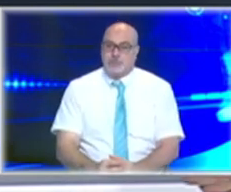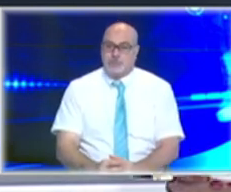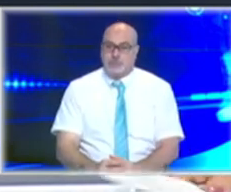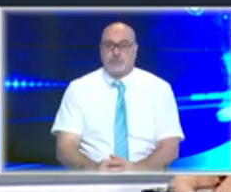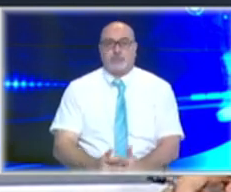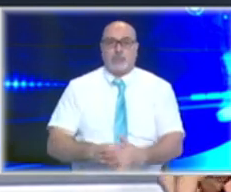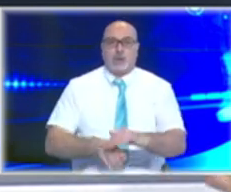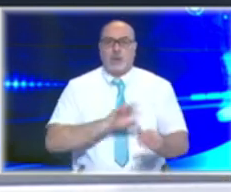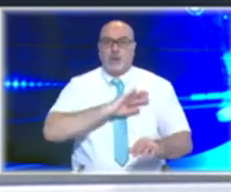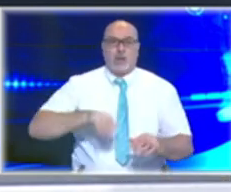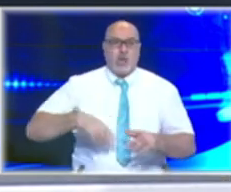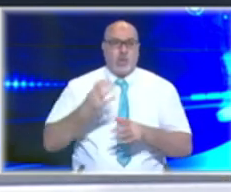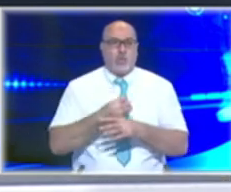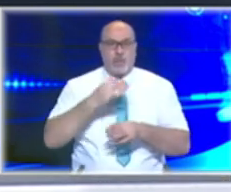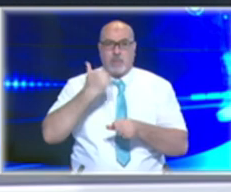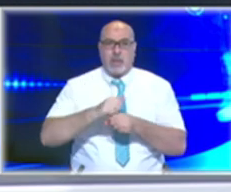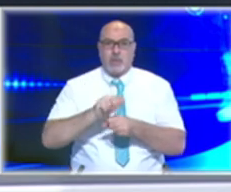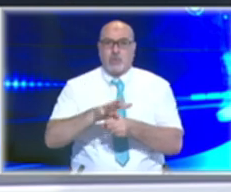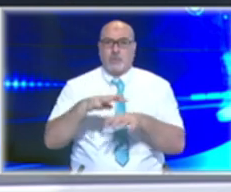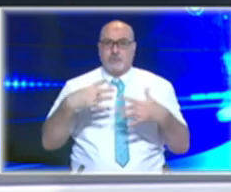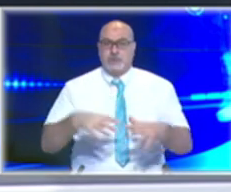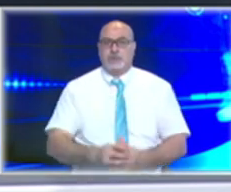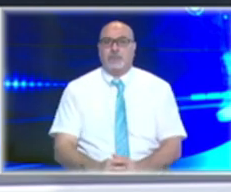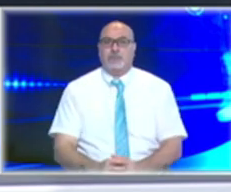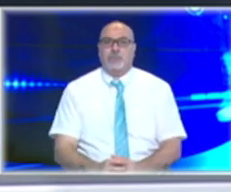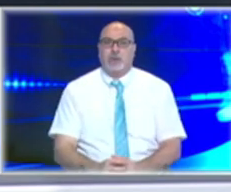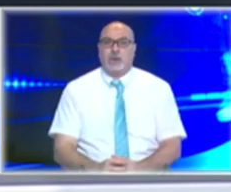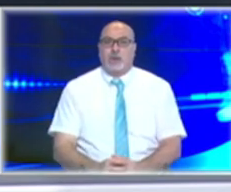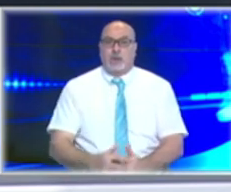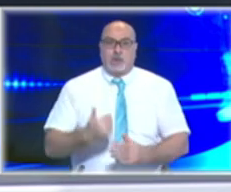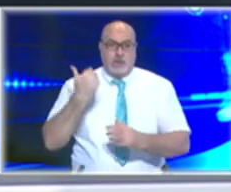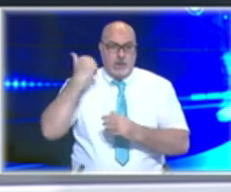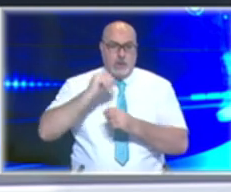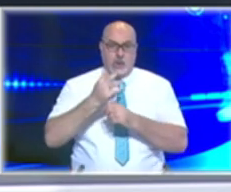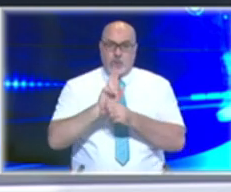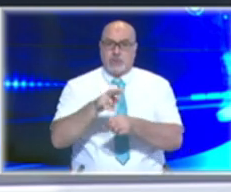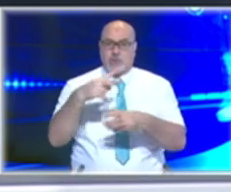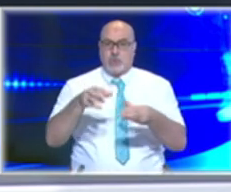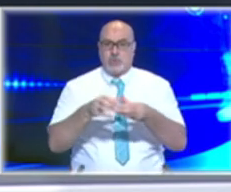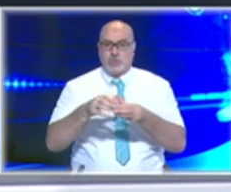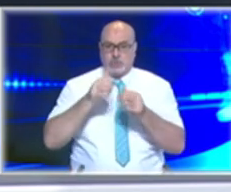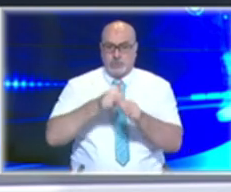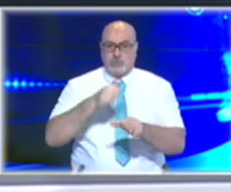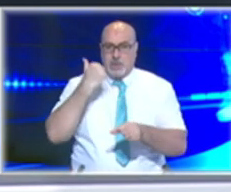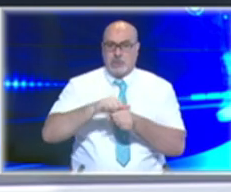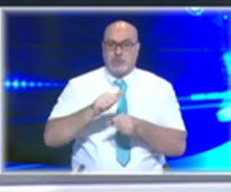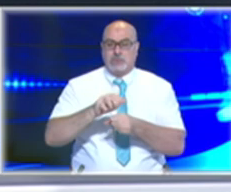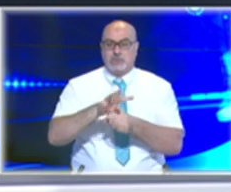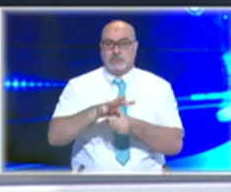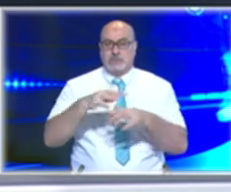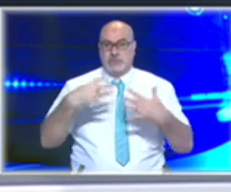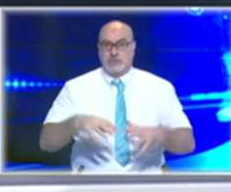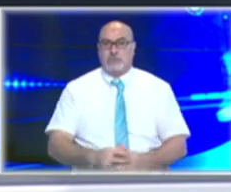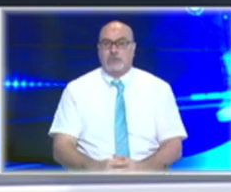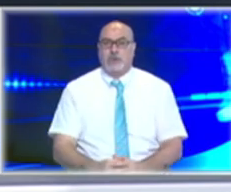إلى تطورات الوضعية الوبائية في البلاد، حيث عرض أمس الناطق الرسمي للجنة رصد ومتابعة